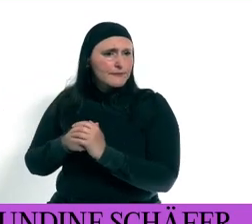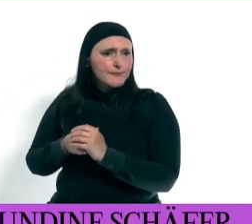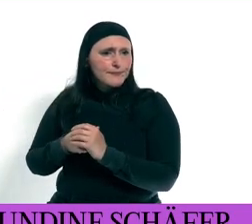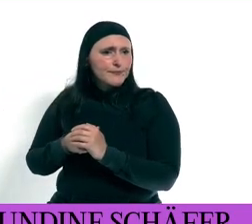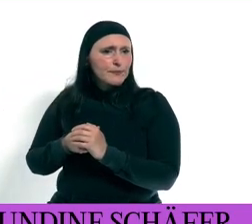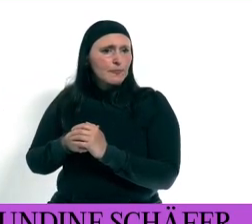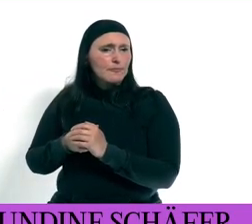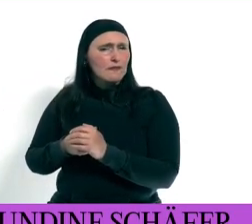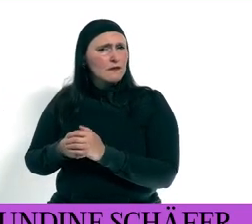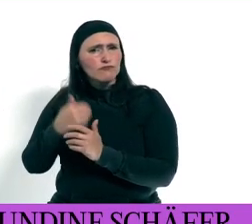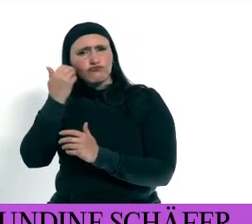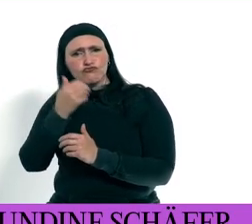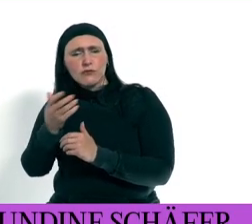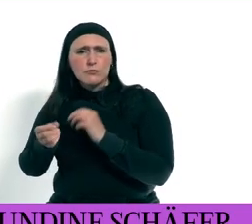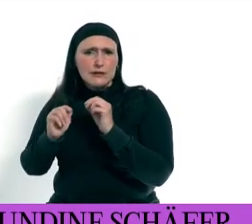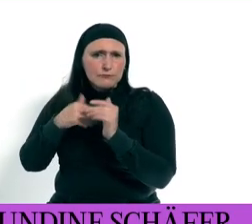mal.